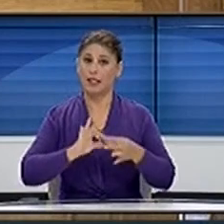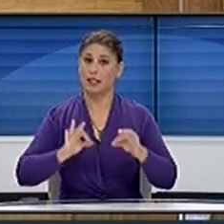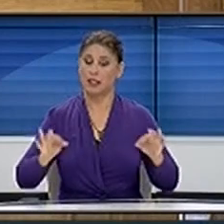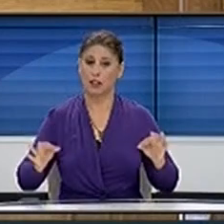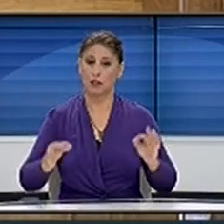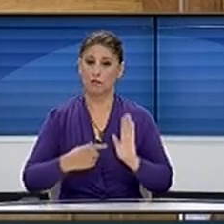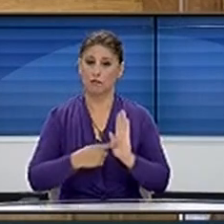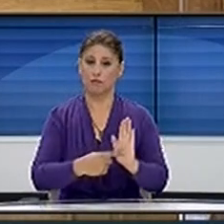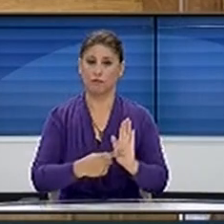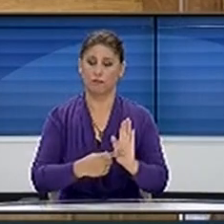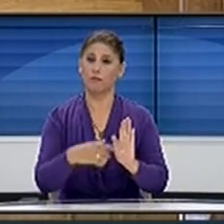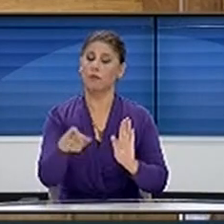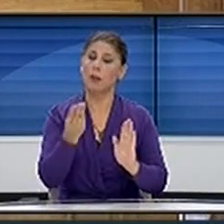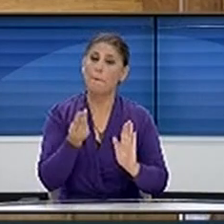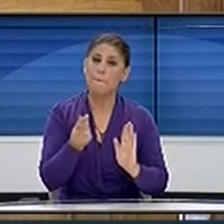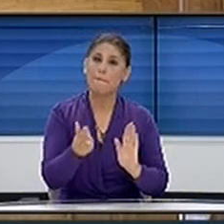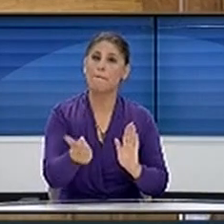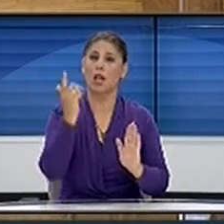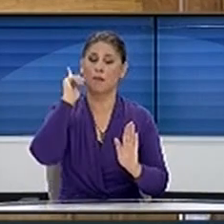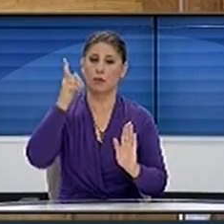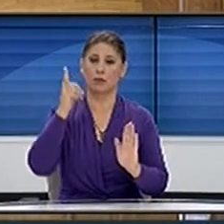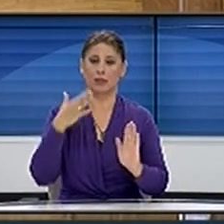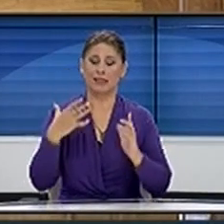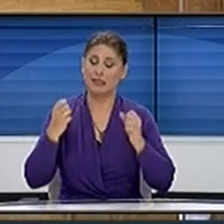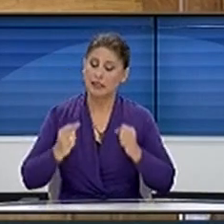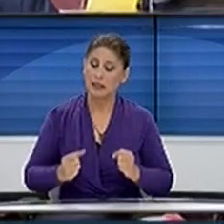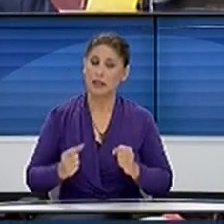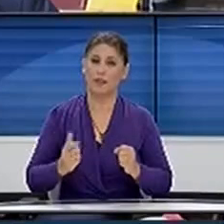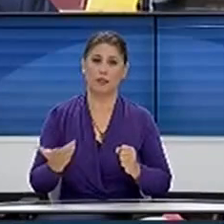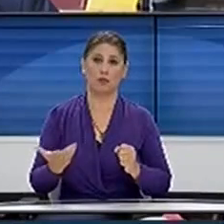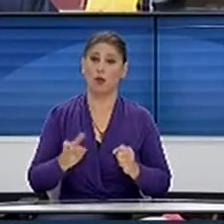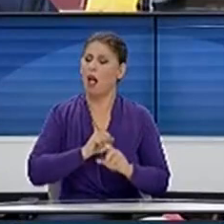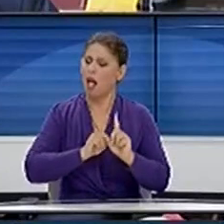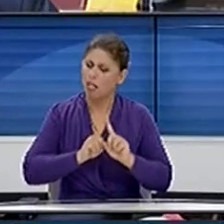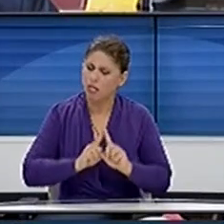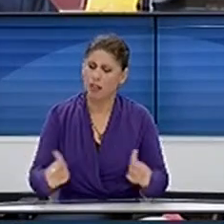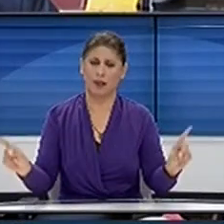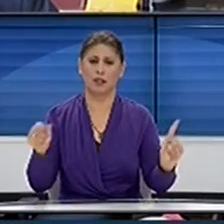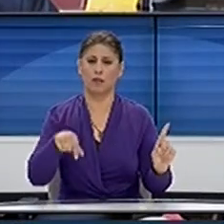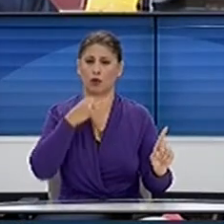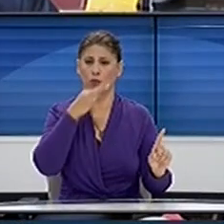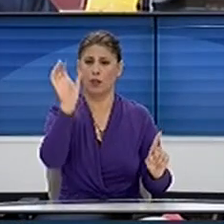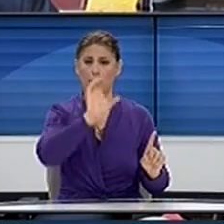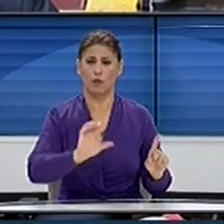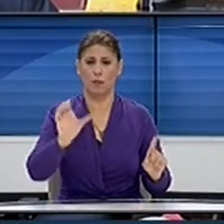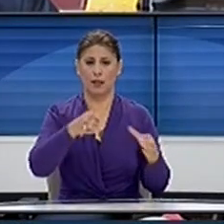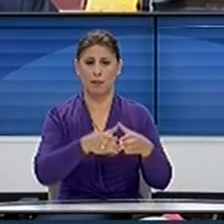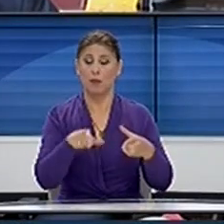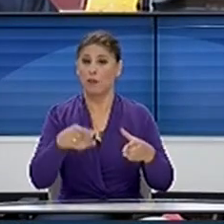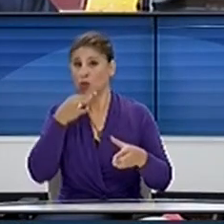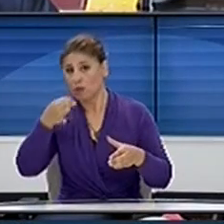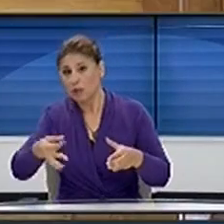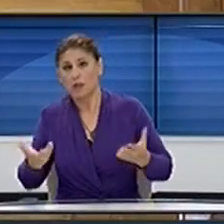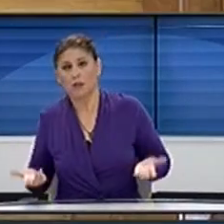της ποιότητας της δημοκρατίας μας και της ισχύς των θεσμών μας. Δεν έχει καμία σχέση αυτά τα οποία λέει η Ευρωπαϊκή Επιτροπή με αυτά τα οποία